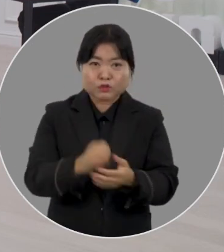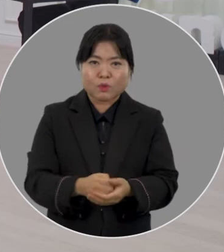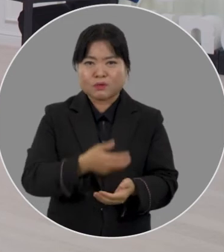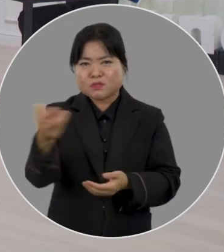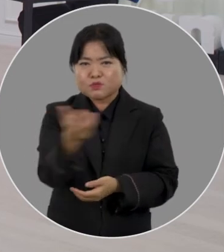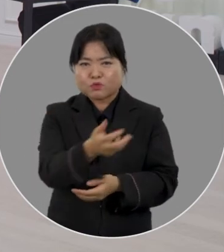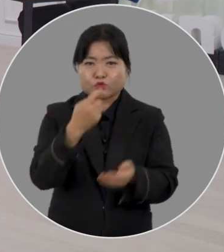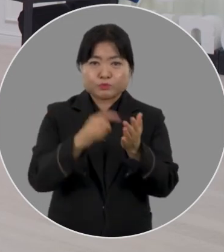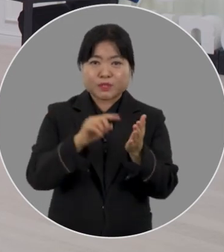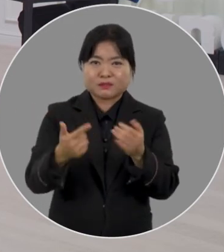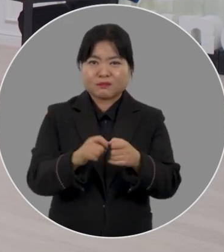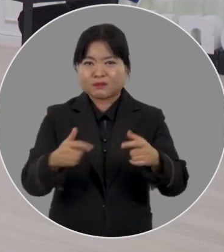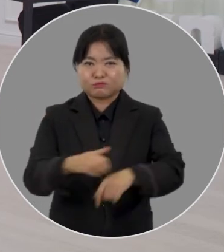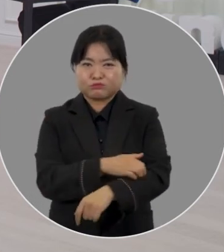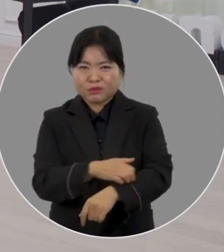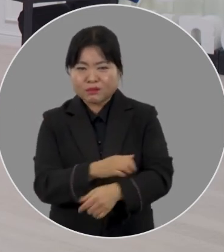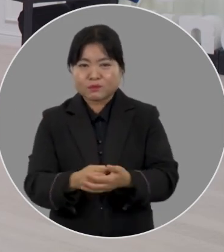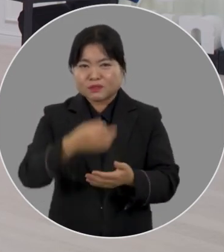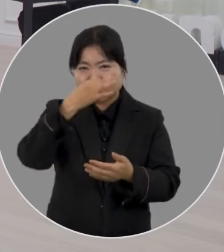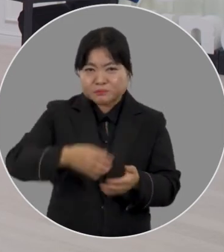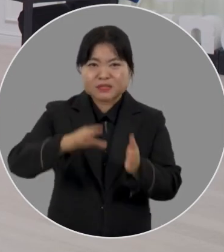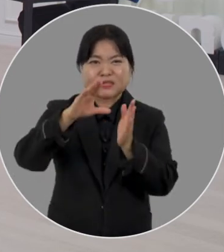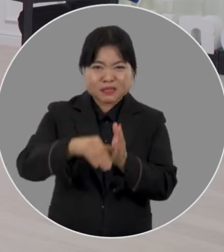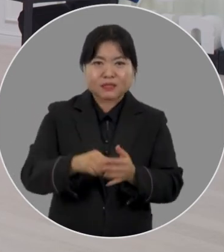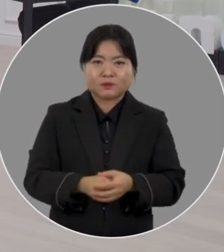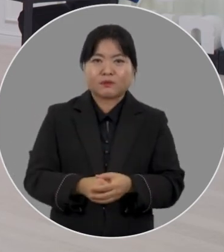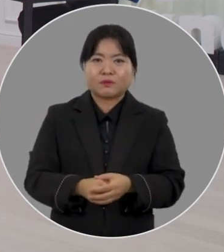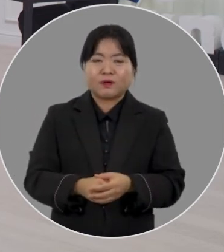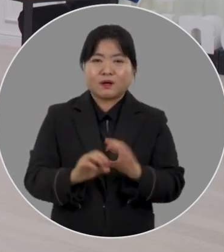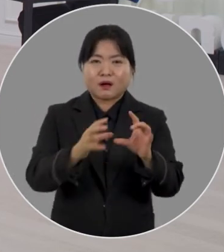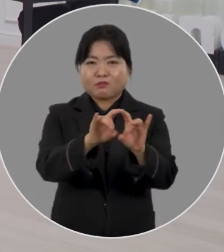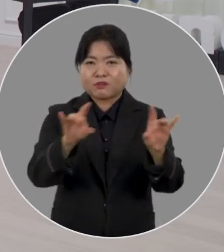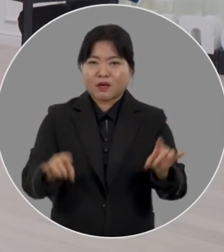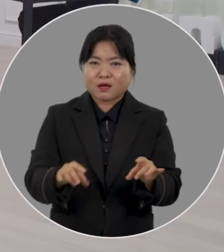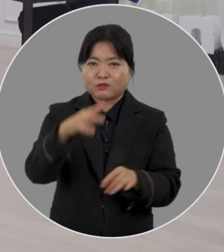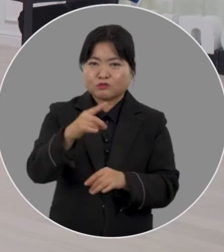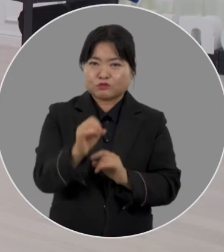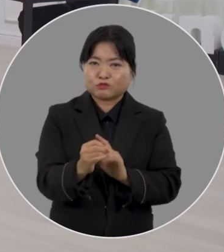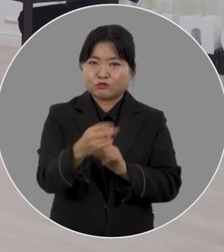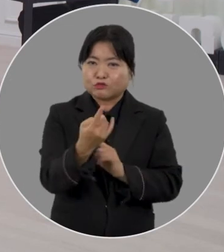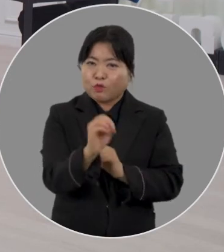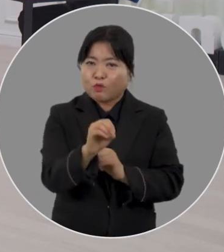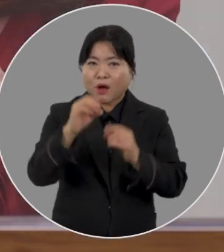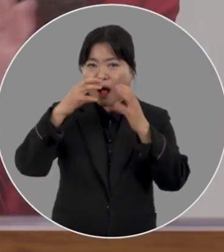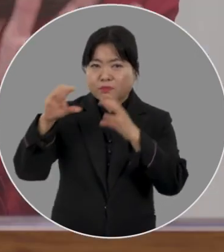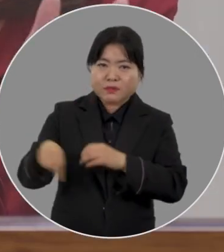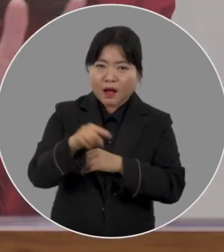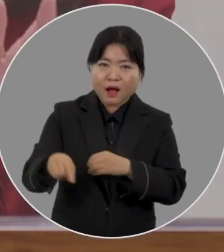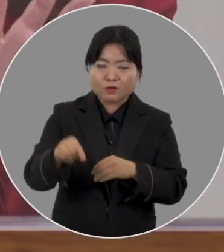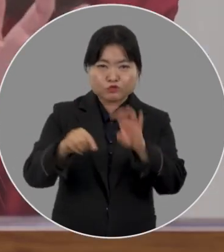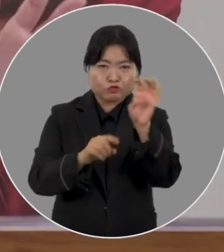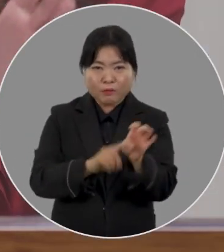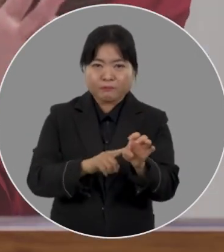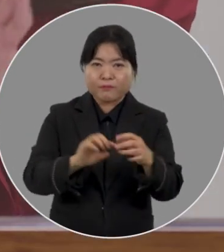이동도 쉽지 않은 여러 가지로 불편하고 또 힘든 그런 시기인데요. 뭐 각국의 뭐 중동에서부터 아프리카 또 아울러서